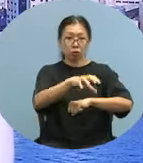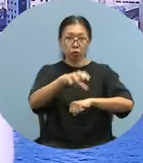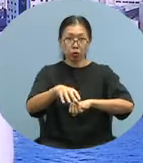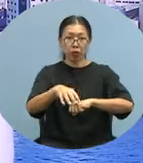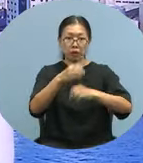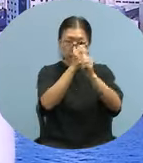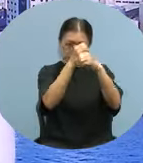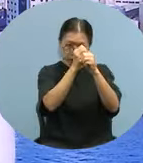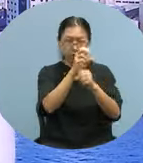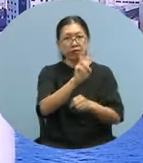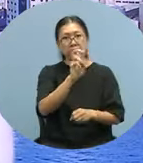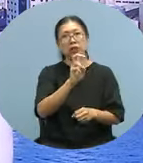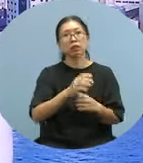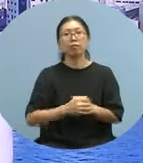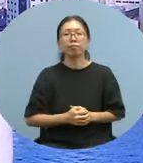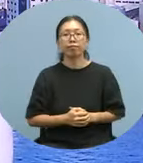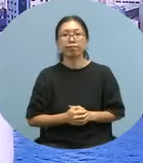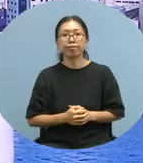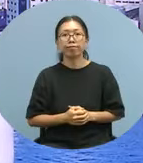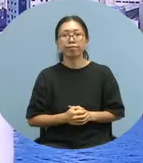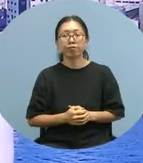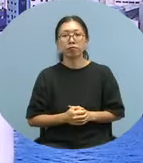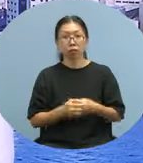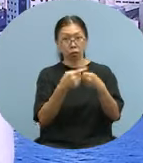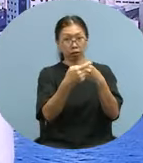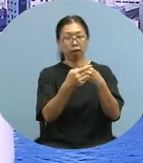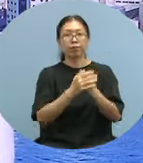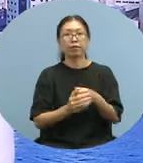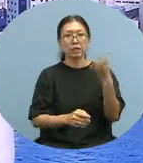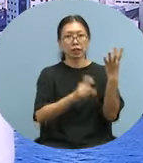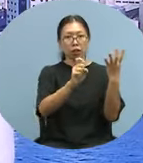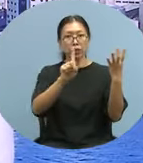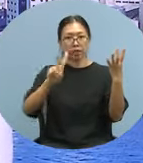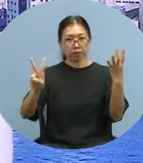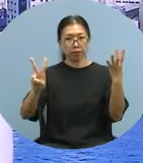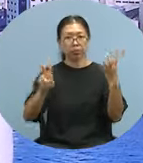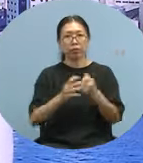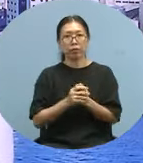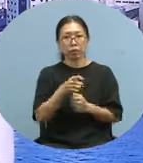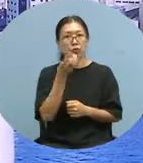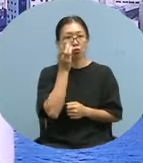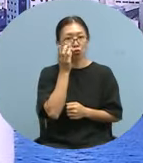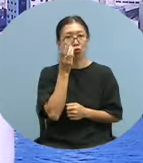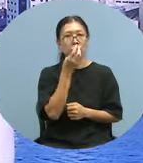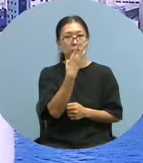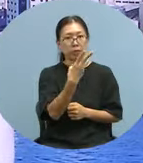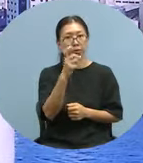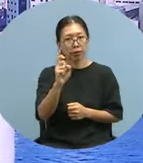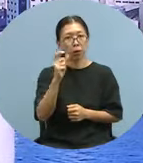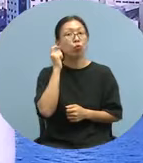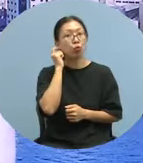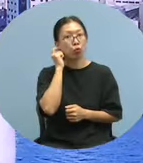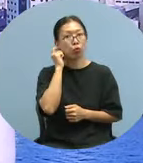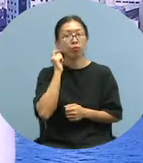區檢測嗰度揾翻出嚟嘅。咁第一位個案係4912啦，咁佢係